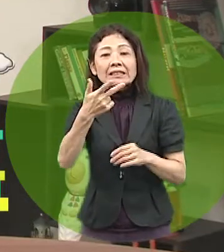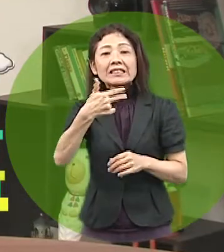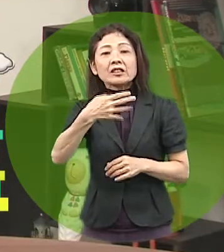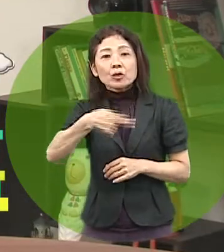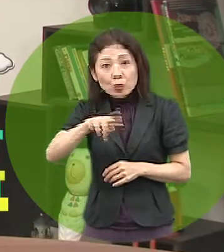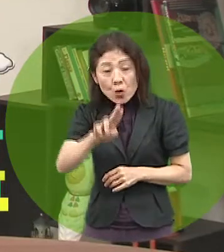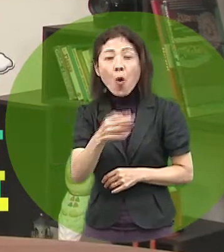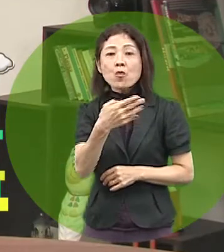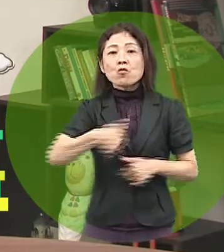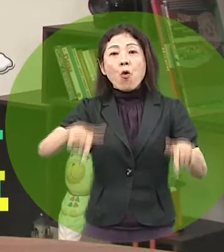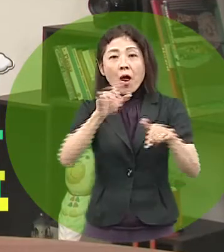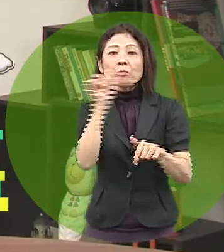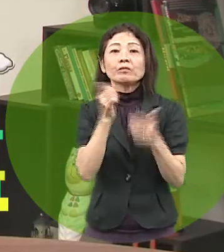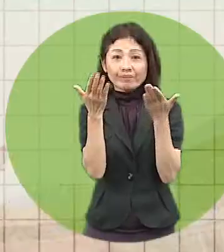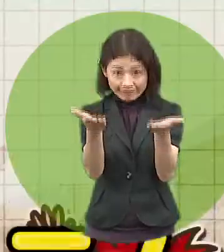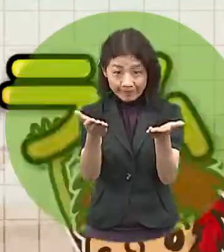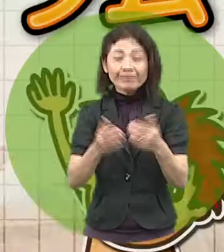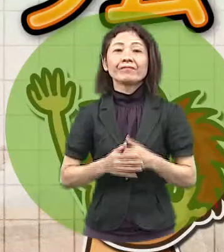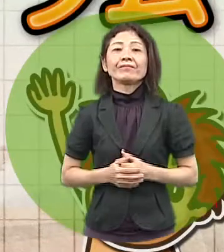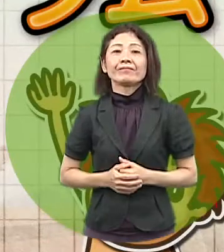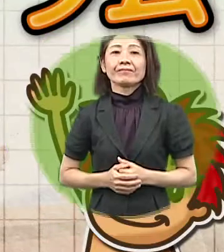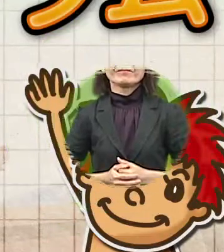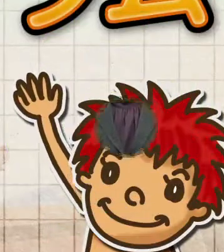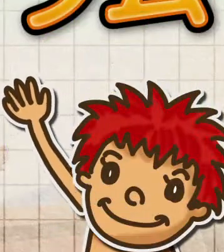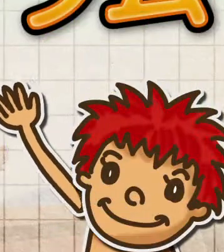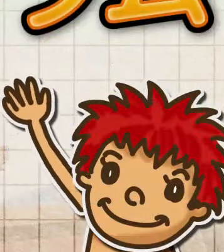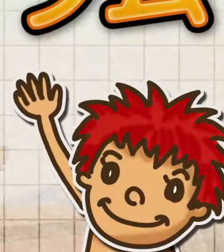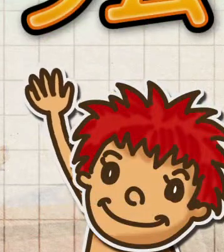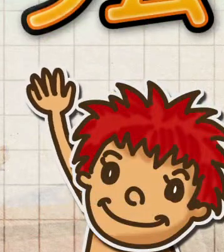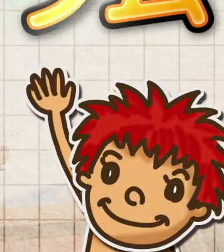お伝えしますこれ